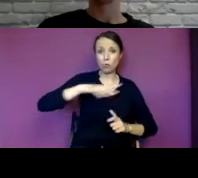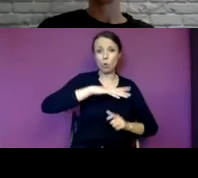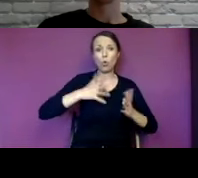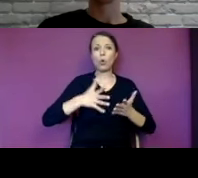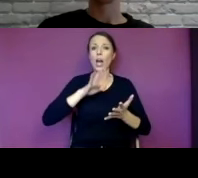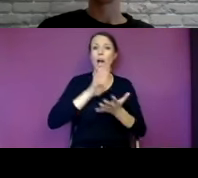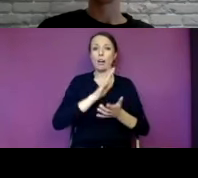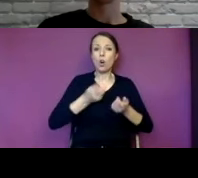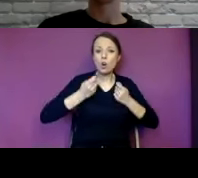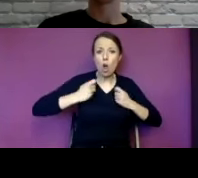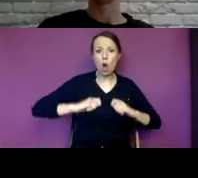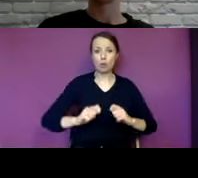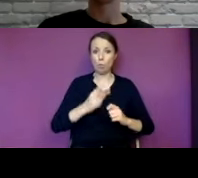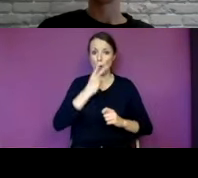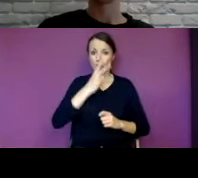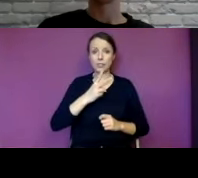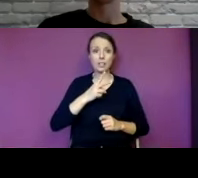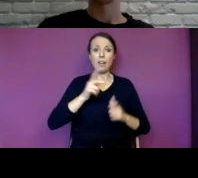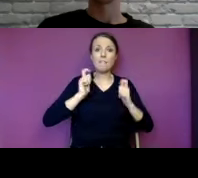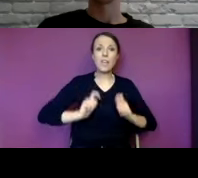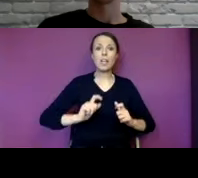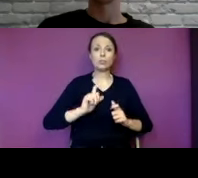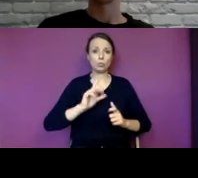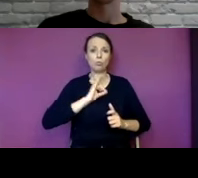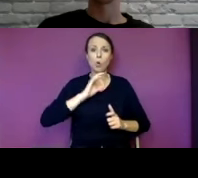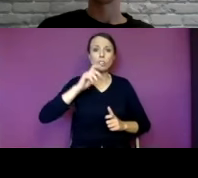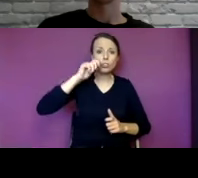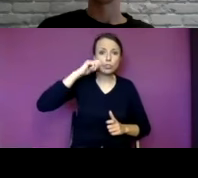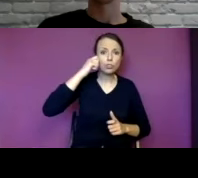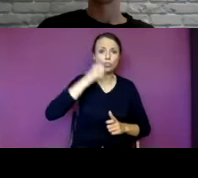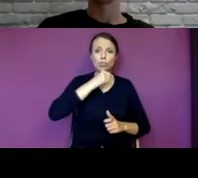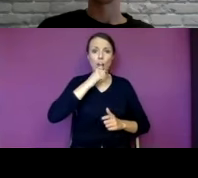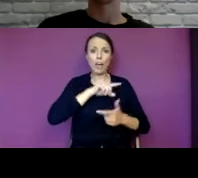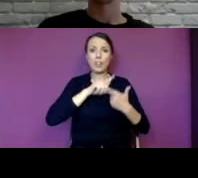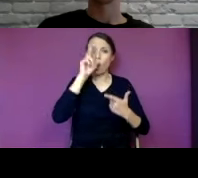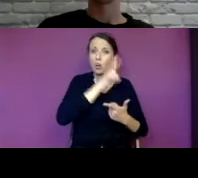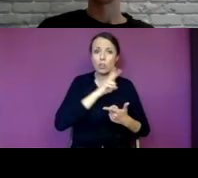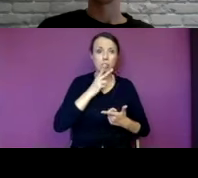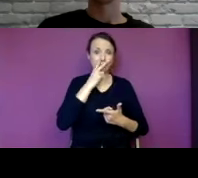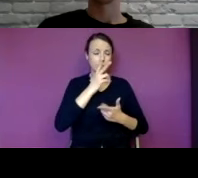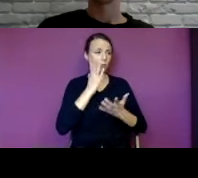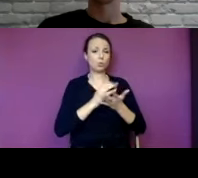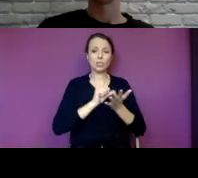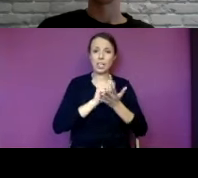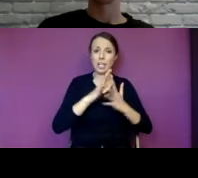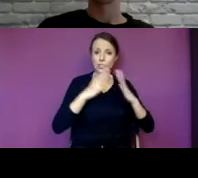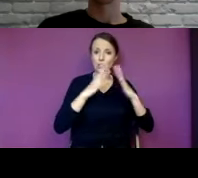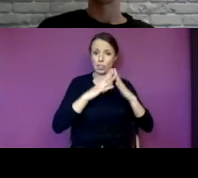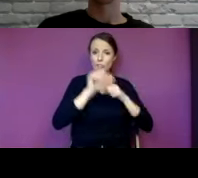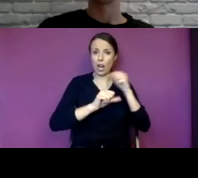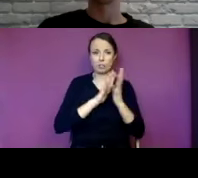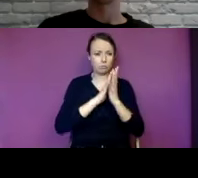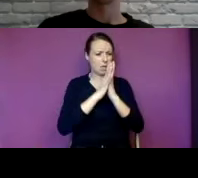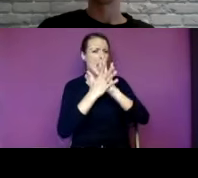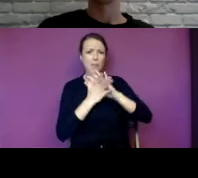jak ona się ta wieś moich dziadków i rodziców, no, zmienia w ciągu, no, już tych kilkudziesięciu lat. Natomiast też dzisiaj,